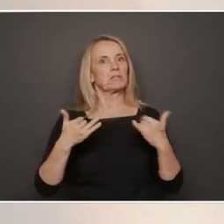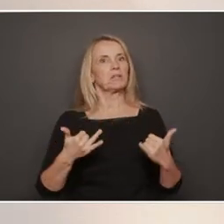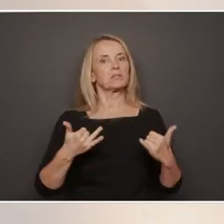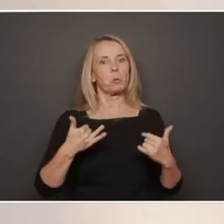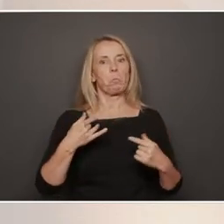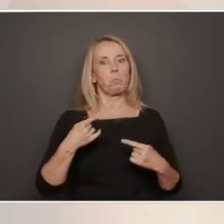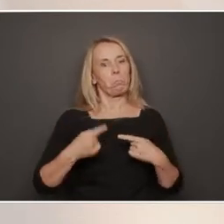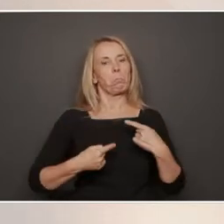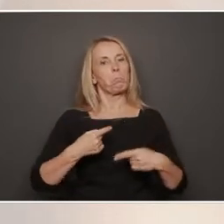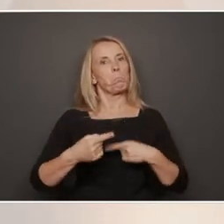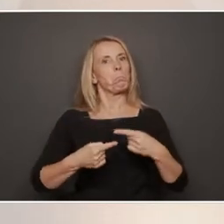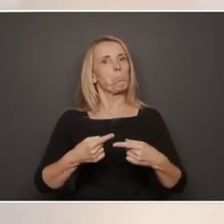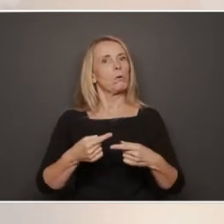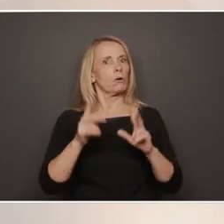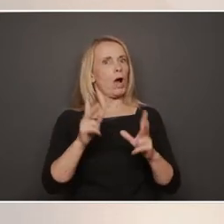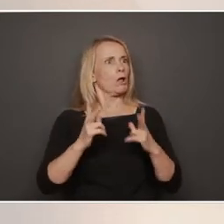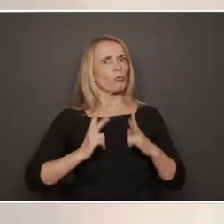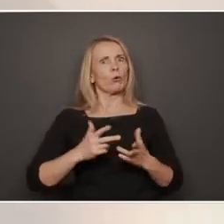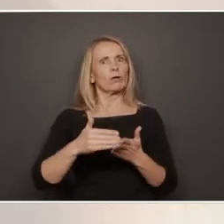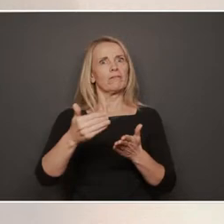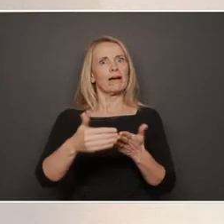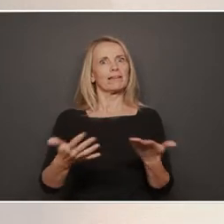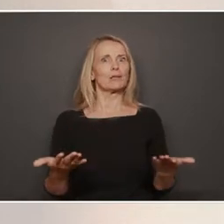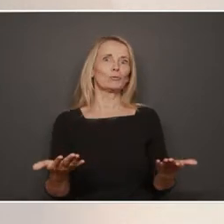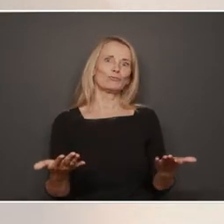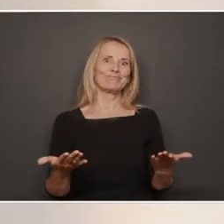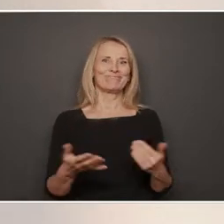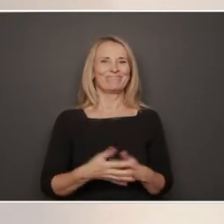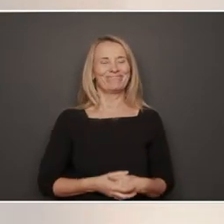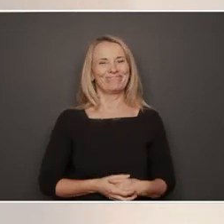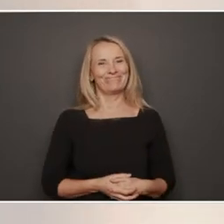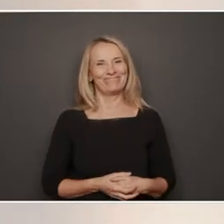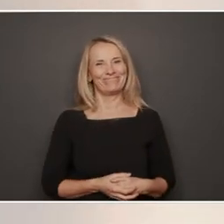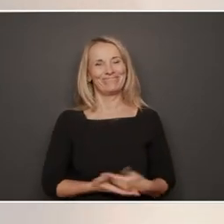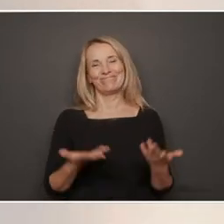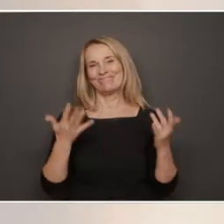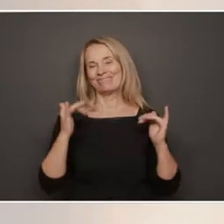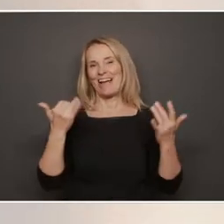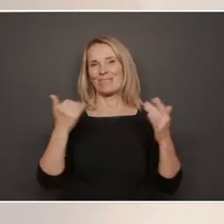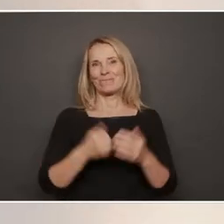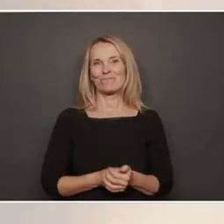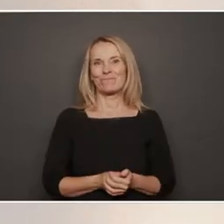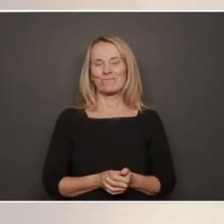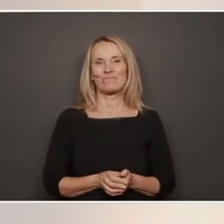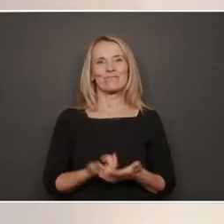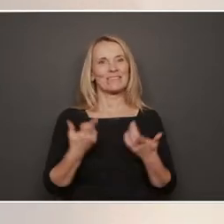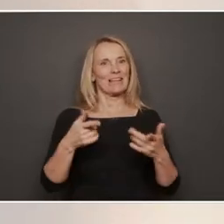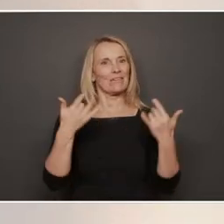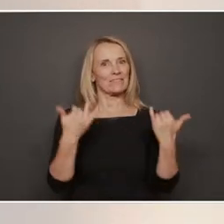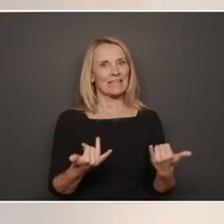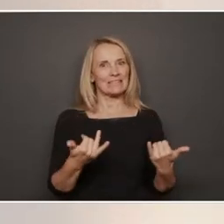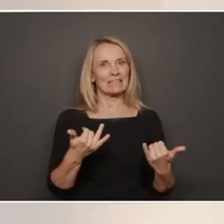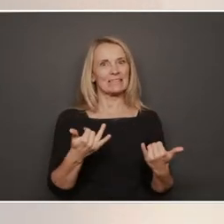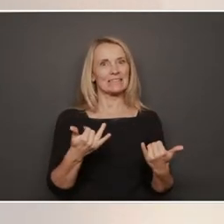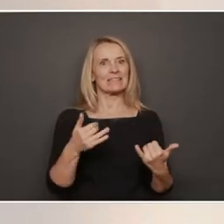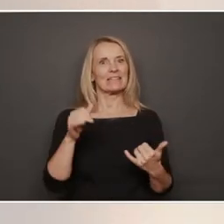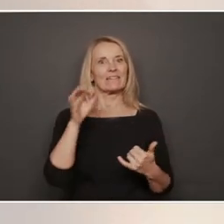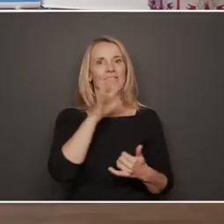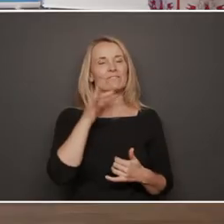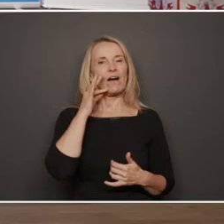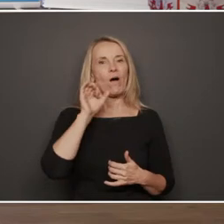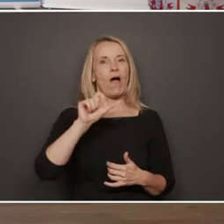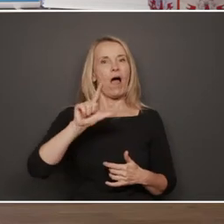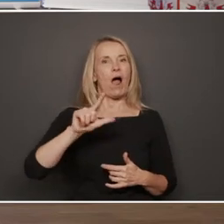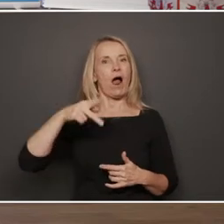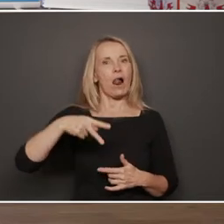Ja, aber jetzt könnte es eigentlich weitergehen. Ja, und ich darf jetzt die Angelika Alposkowitz